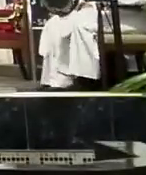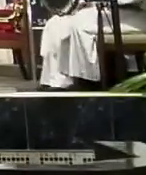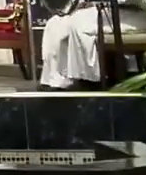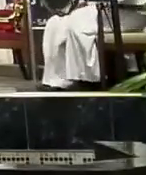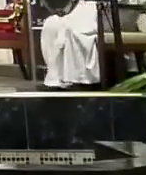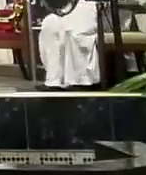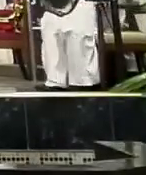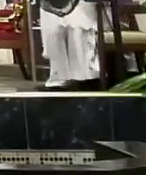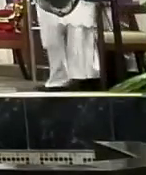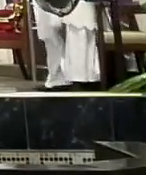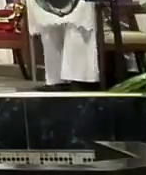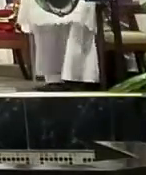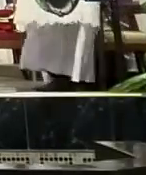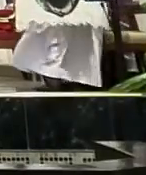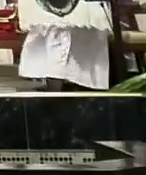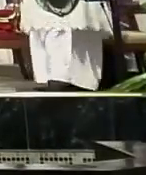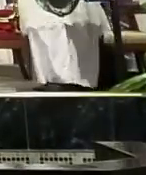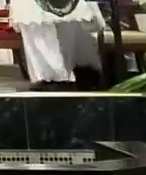Matindog po ang gabos.